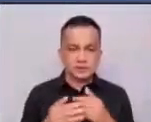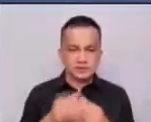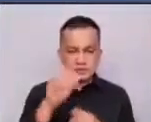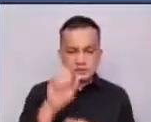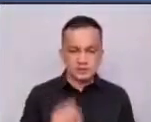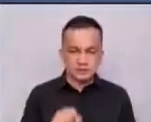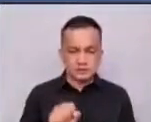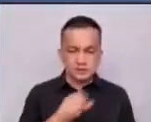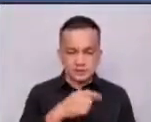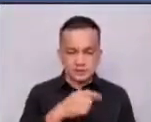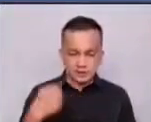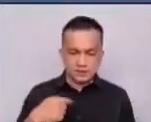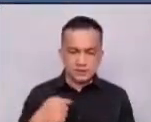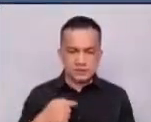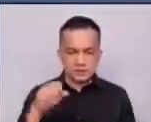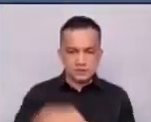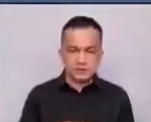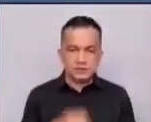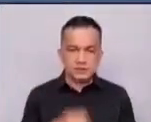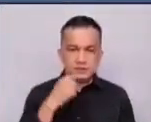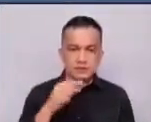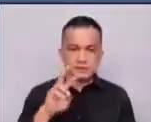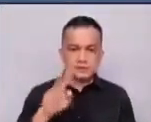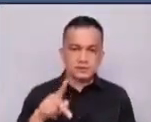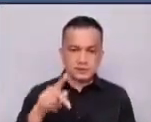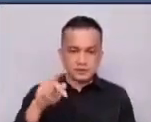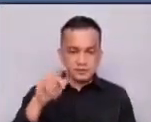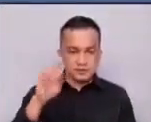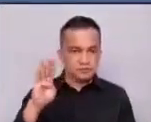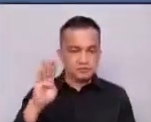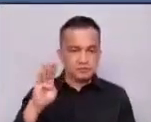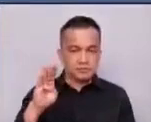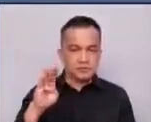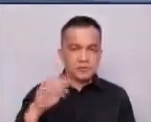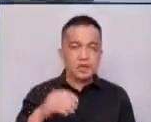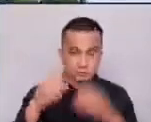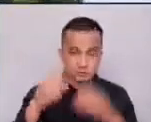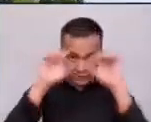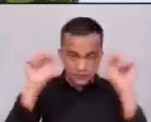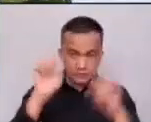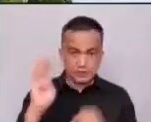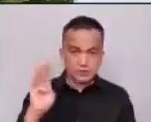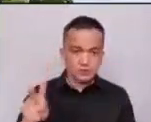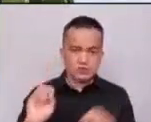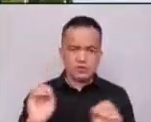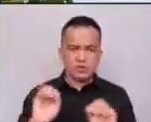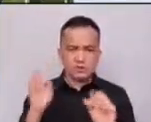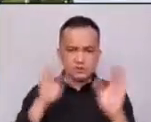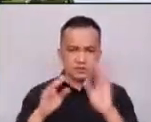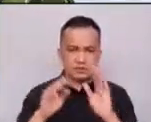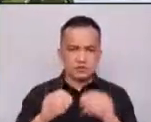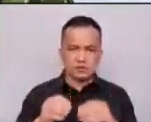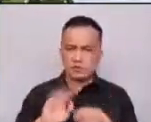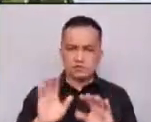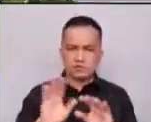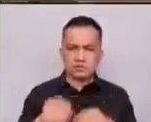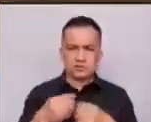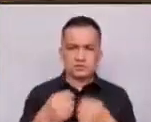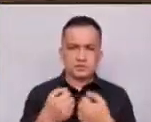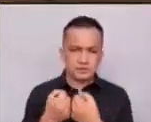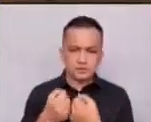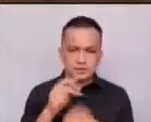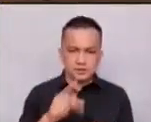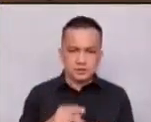Pangulong Ferdinand R. Marcos Jr. na walang dapat ikabahala rito dahil hindi naman dapat magdulot ng tensyon sa pagitan ng Pilipinas at China